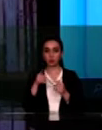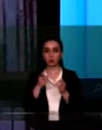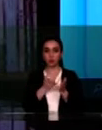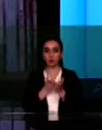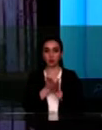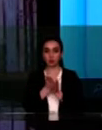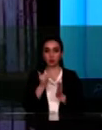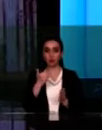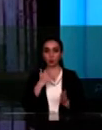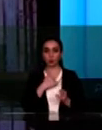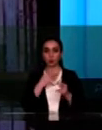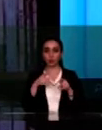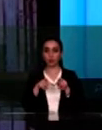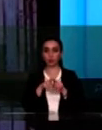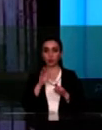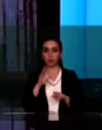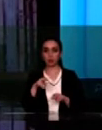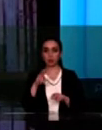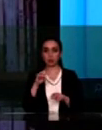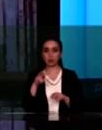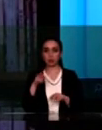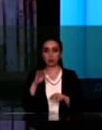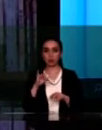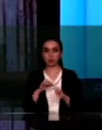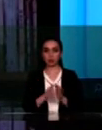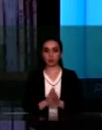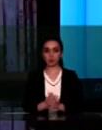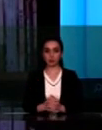вариантов у нас это будет Delphi.